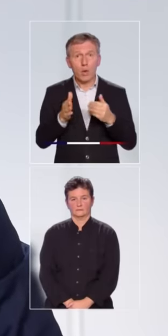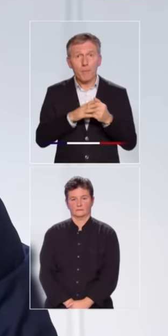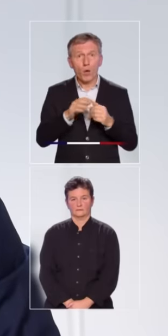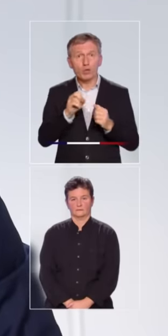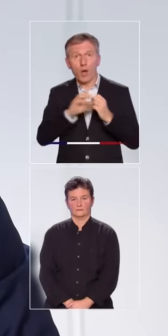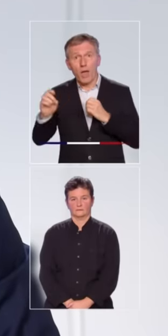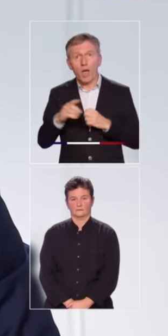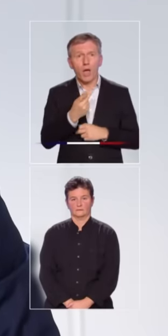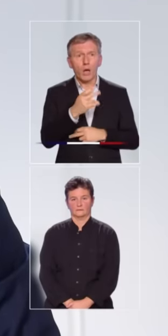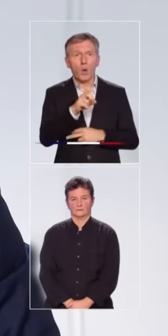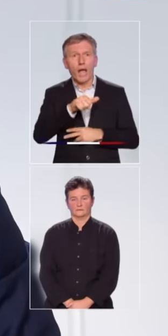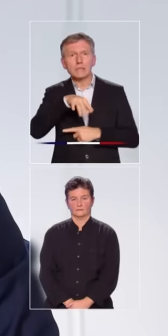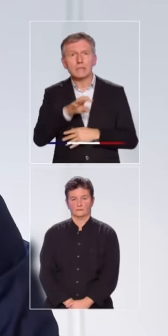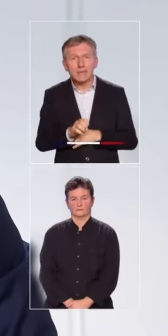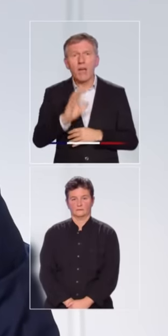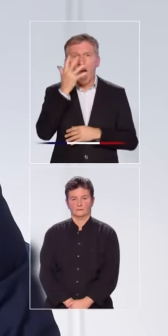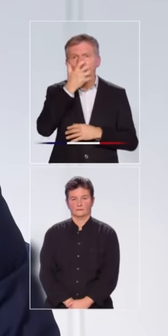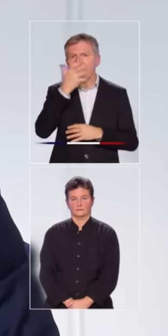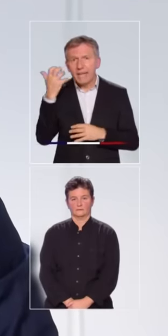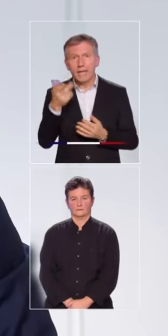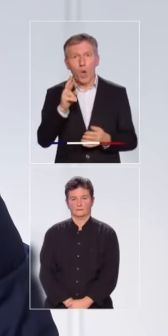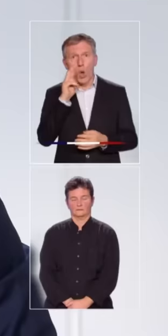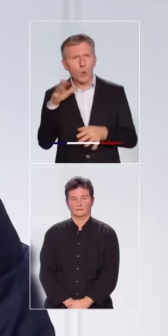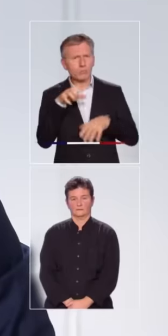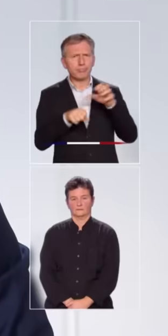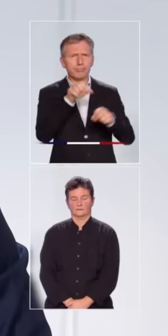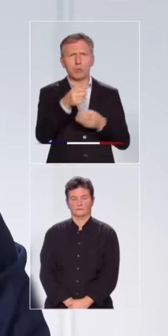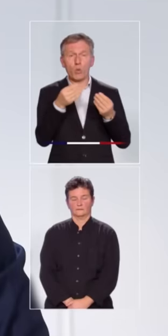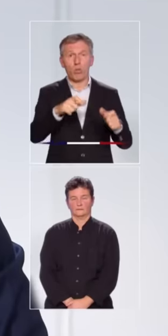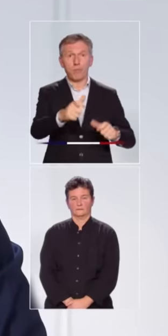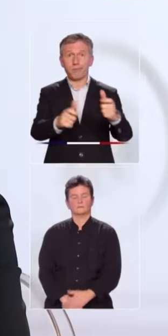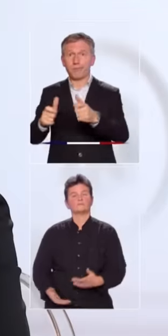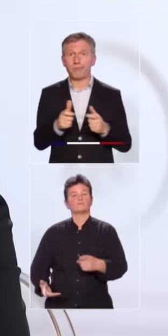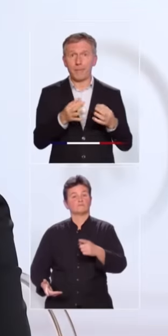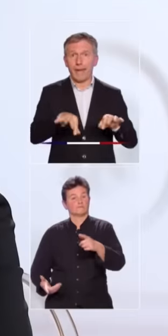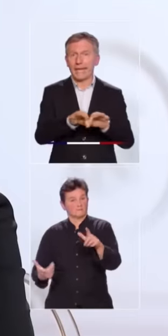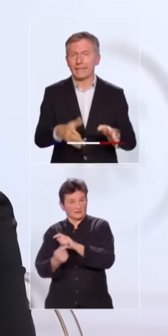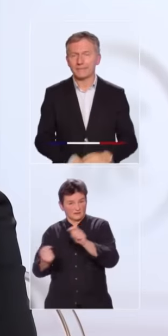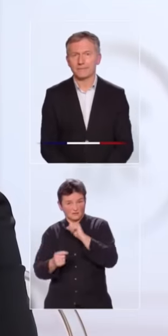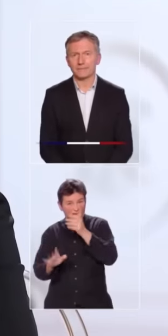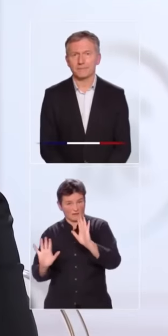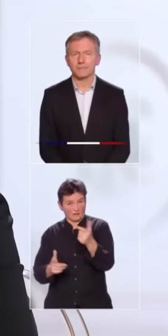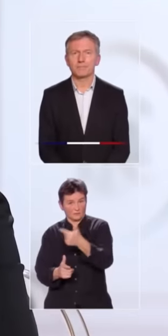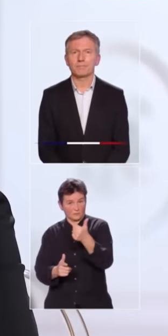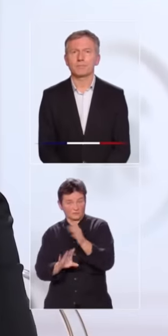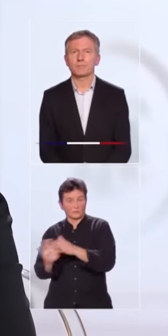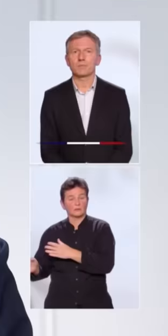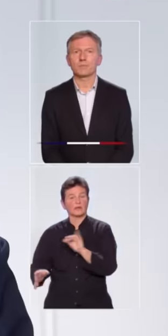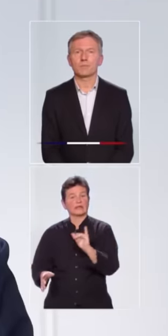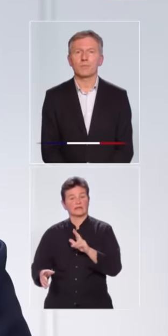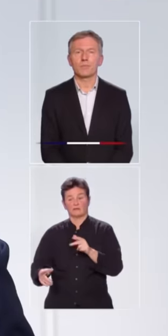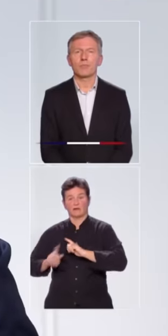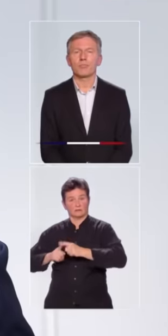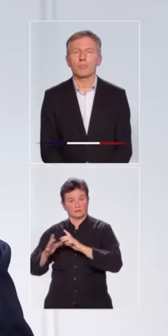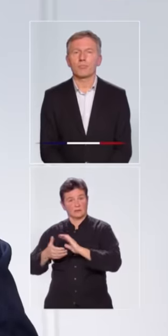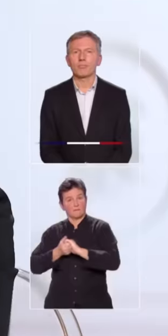au Caucase, en allant jusqu'à l'Afrique, où la Russie est une puissance qui déstabilise. Vous ne lui parlez plus, donc ce ne sera pas vous qui négocierez la paix avec